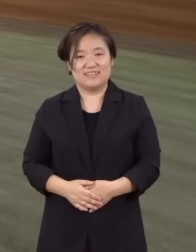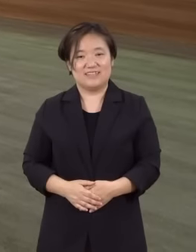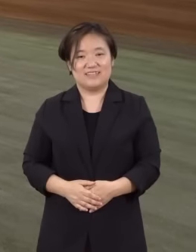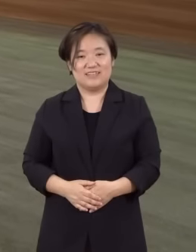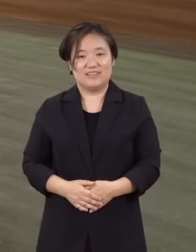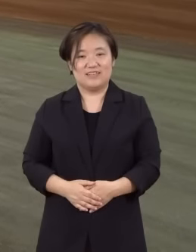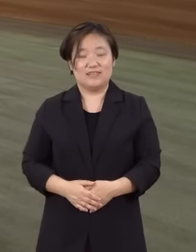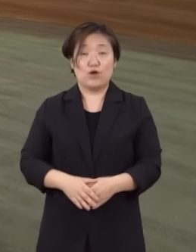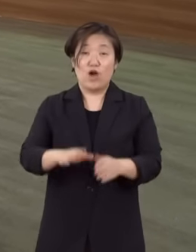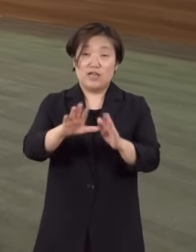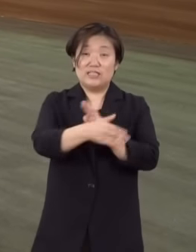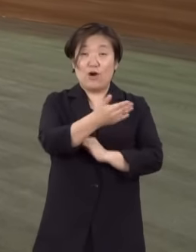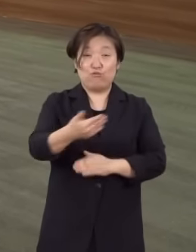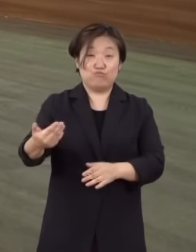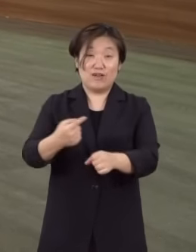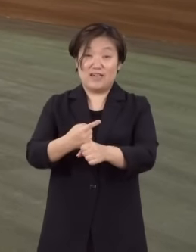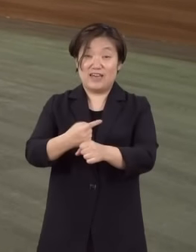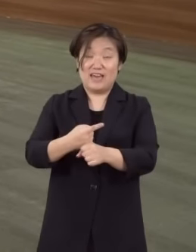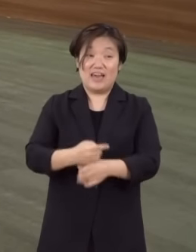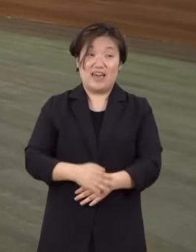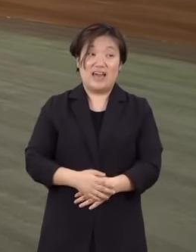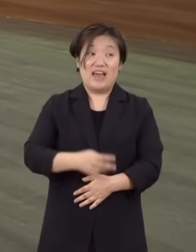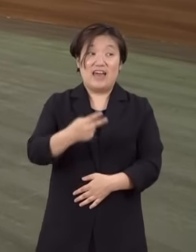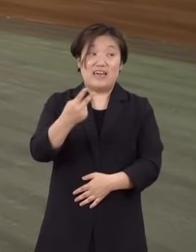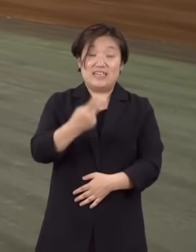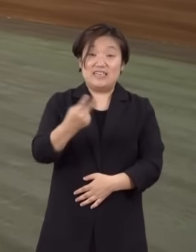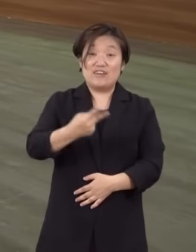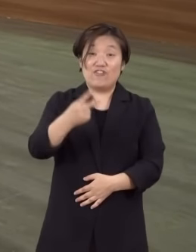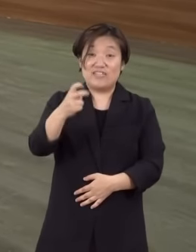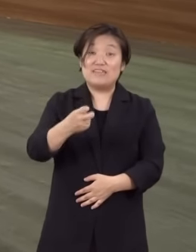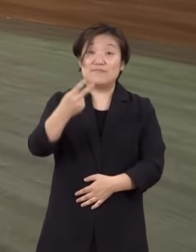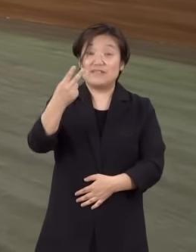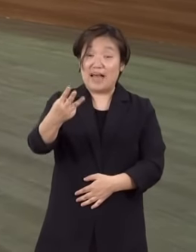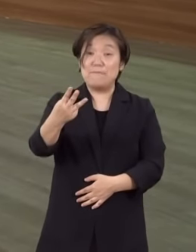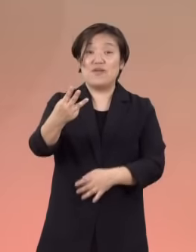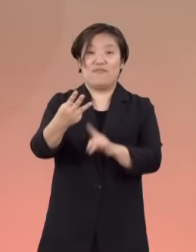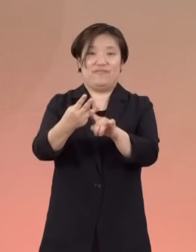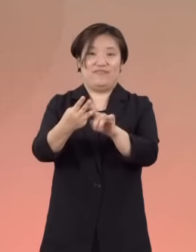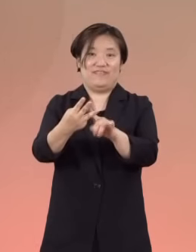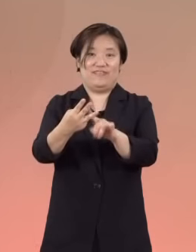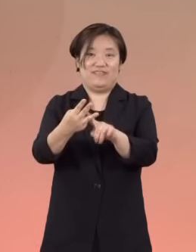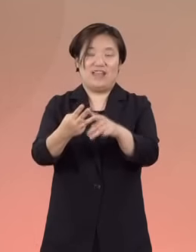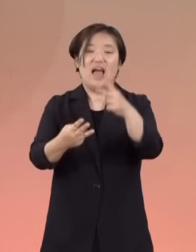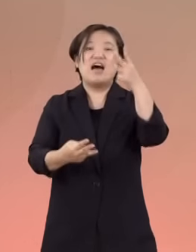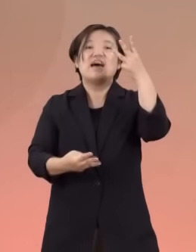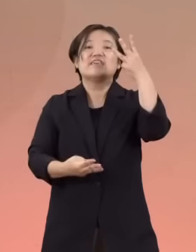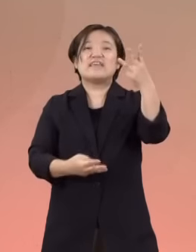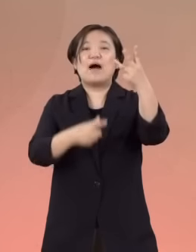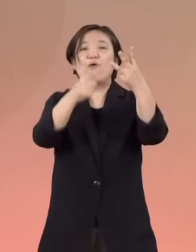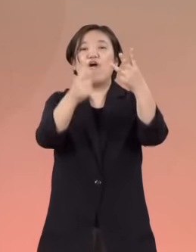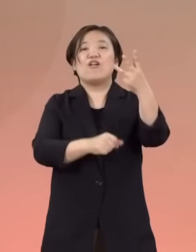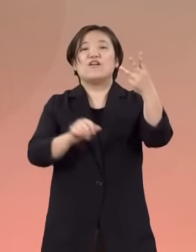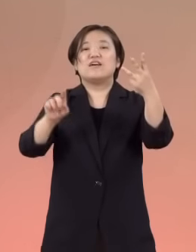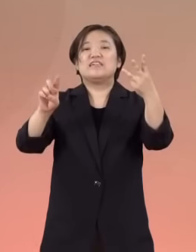2003년 3월 24일에 꿈을 꾸었습니다 어 또 날짜까지